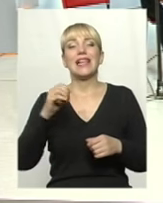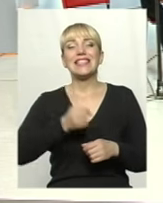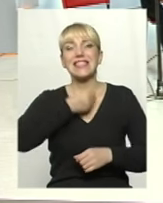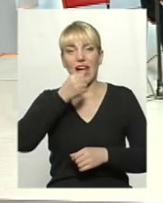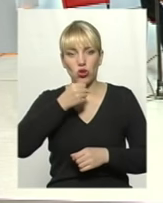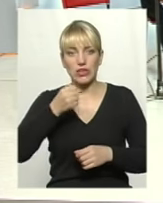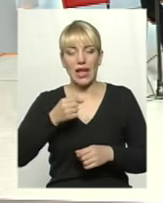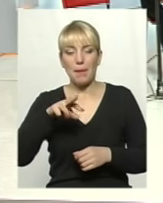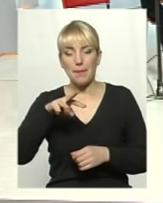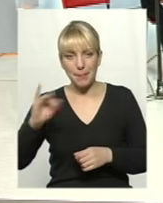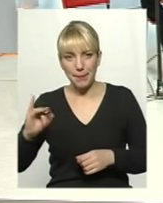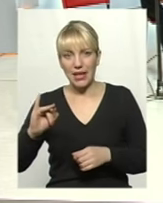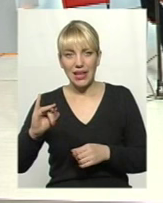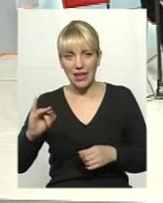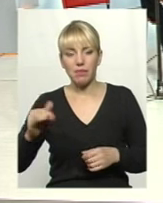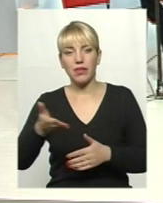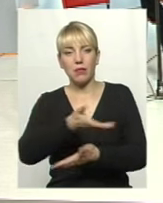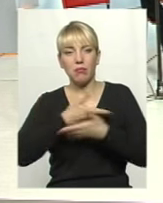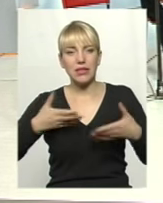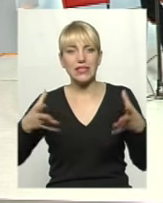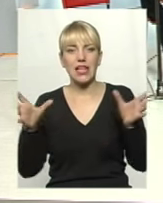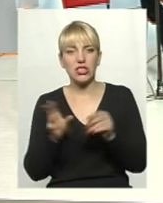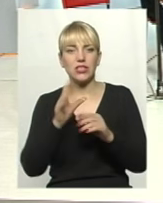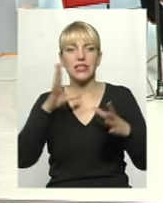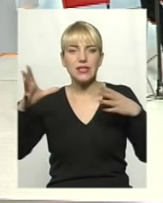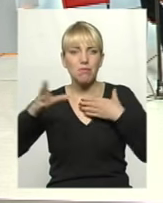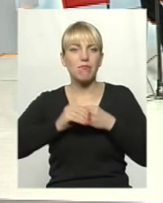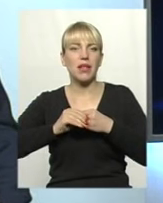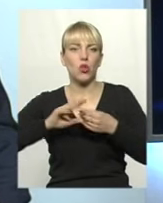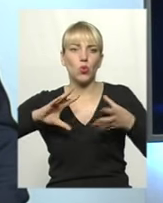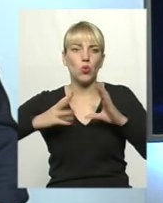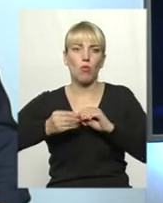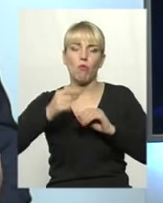ми зразу знайшли спільну мову, тому що ми зробили